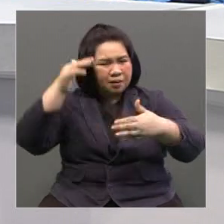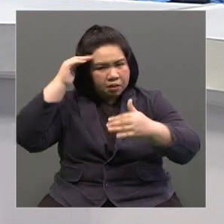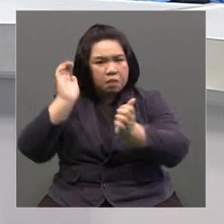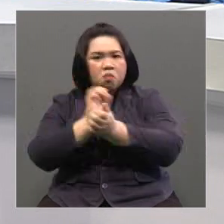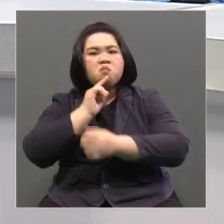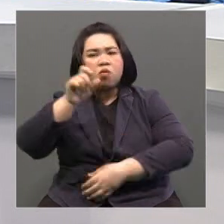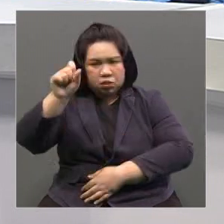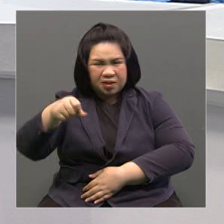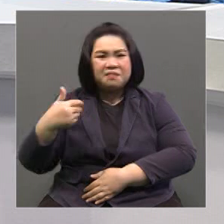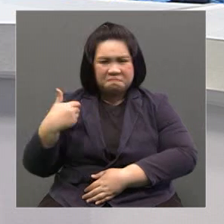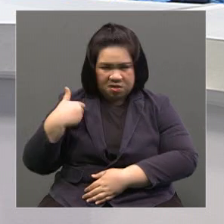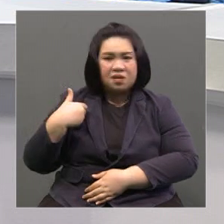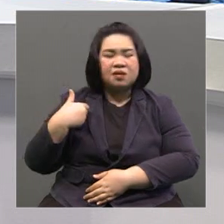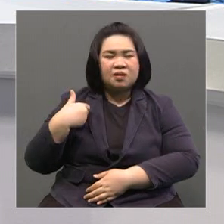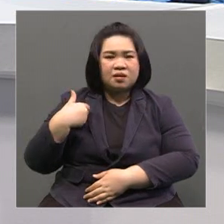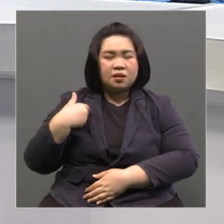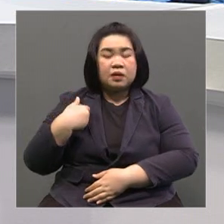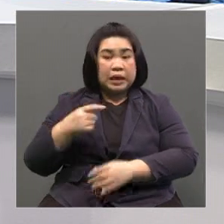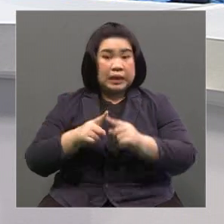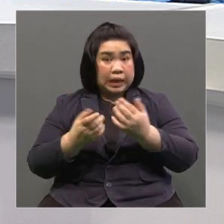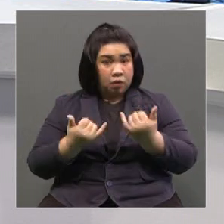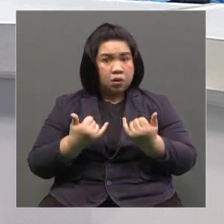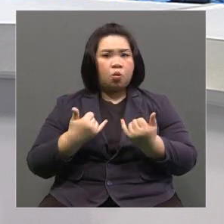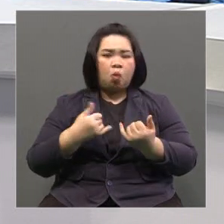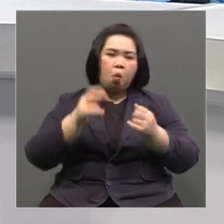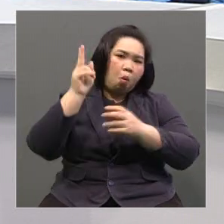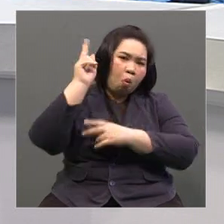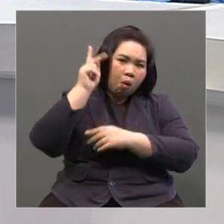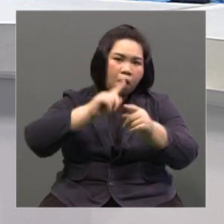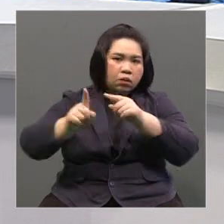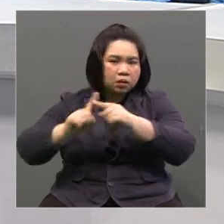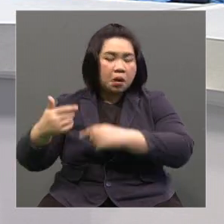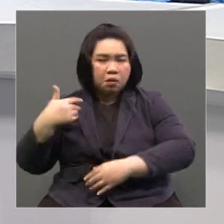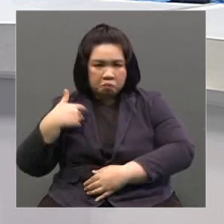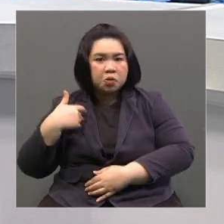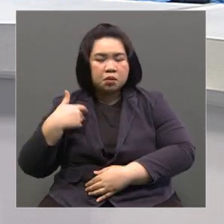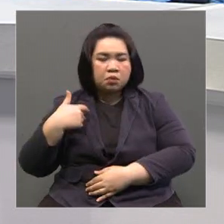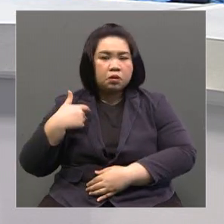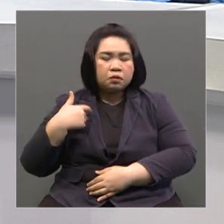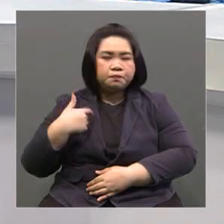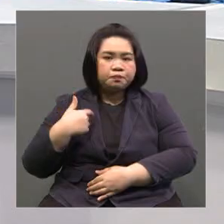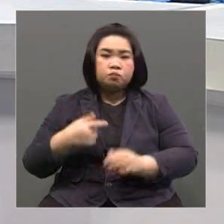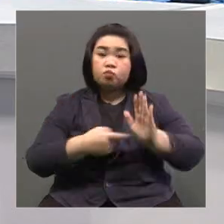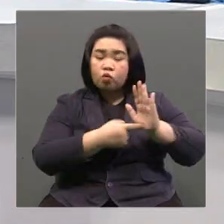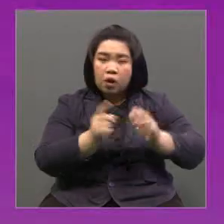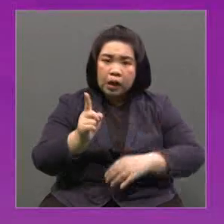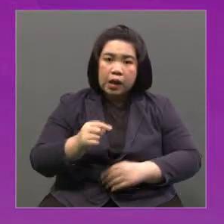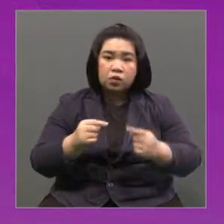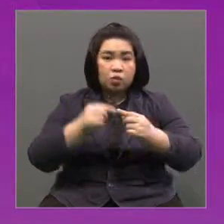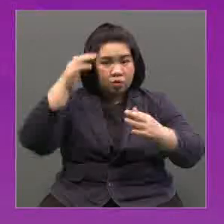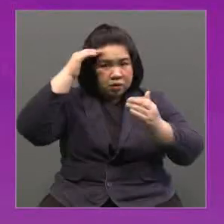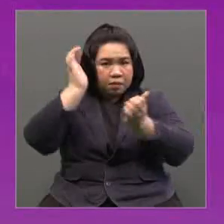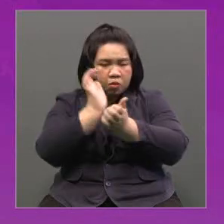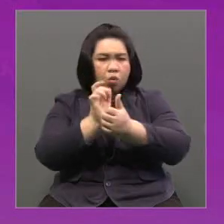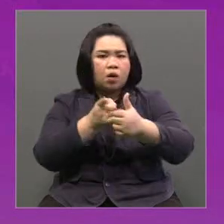ายอมรับว่ามันมีสวยแบบนี้จริงซึ่งความเคลื่อนไหวมีอย่างต่อเนื่องเลยนะครับเรื่องของสวยสติกเกอร์ทั้งจากหน่วยงานของตำรว